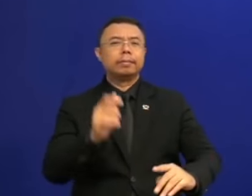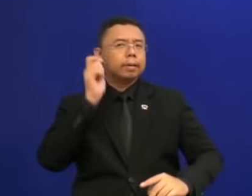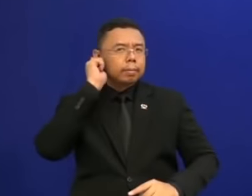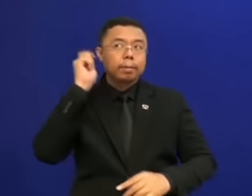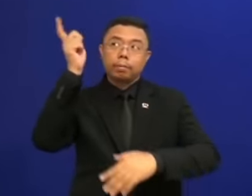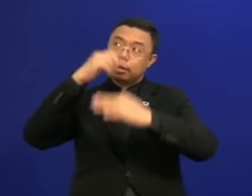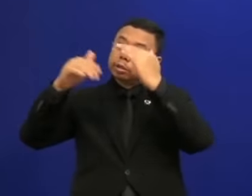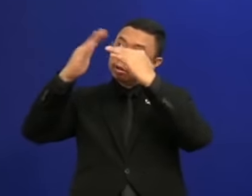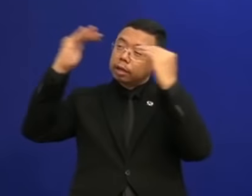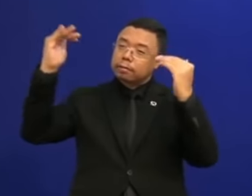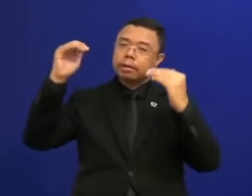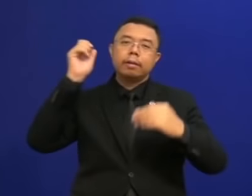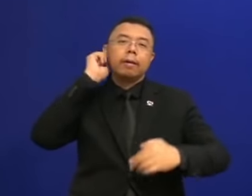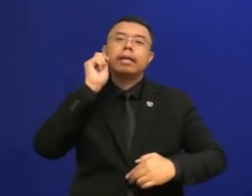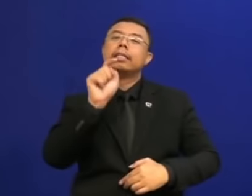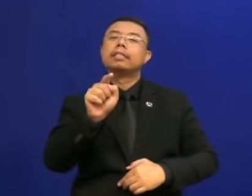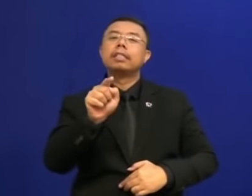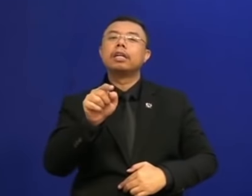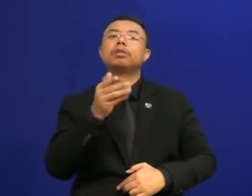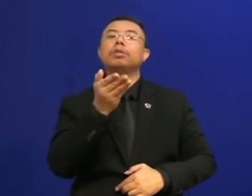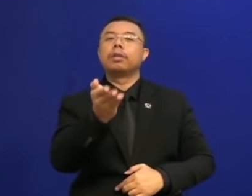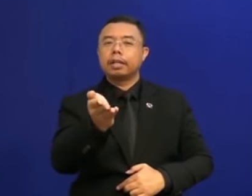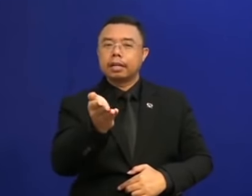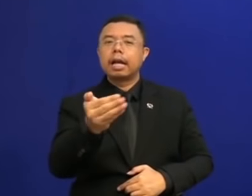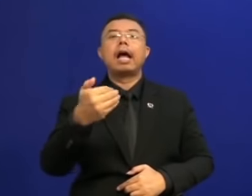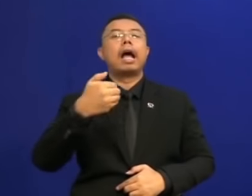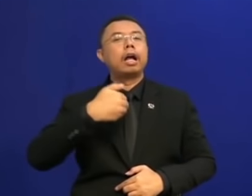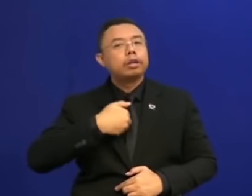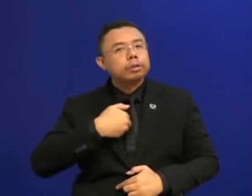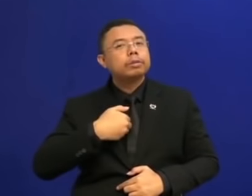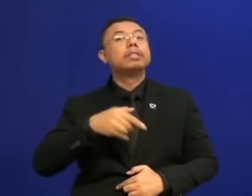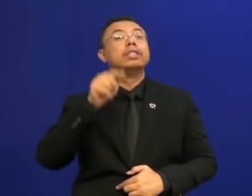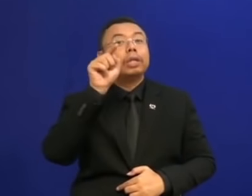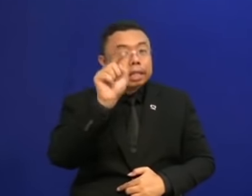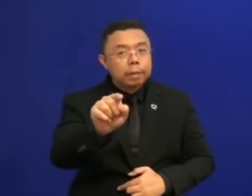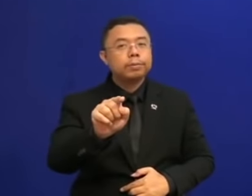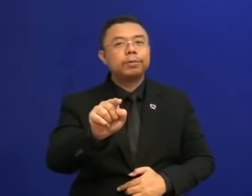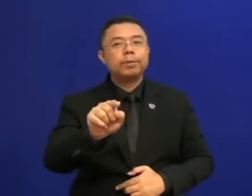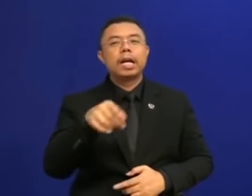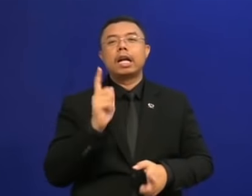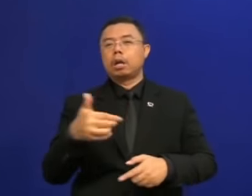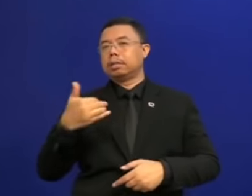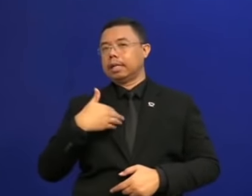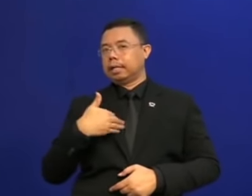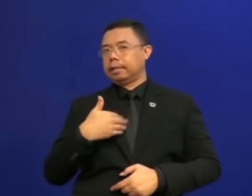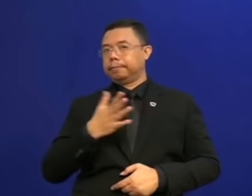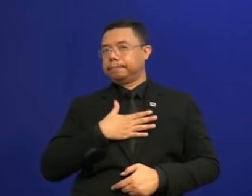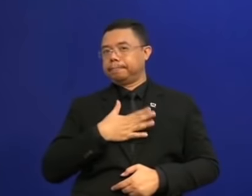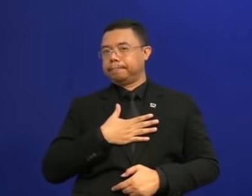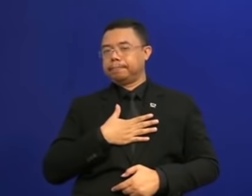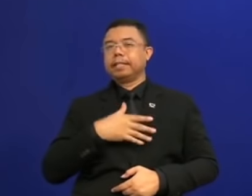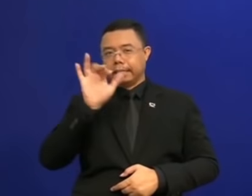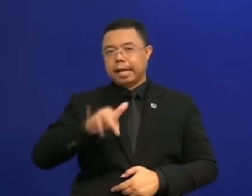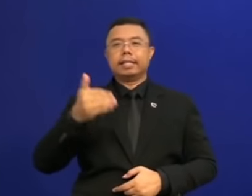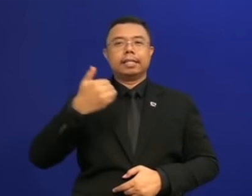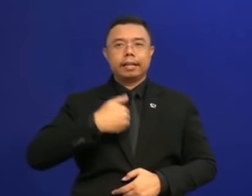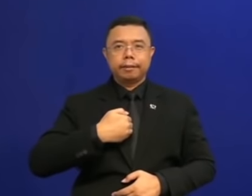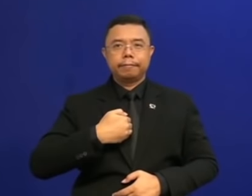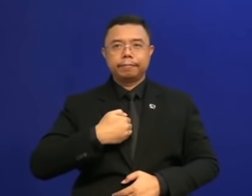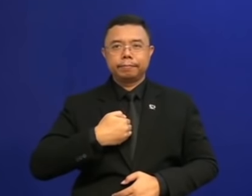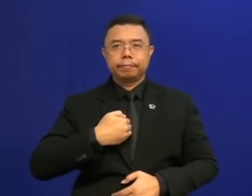Wanita surgawi, wanita itu ya saudara. Aku itu ya saudara. Kalau saya Eras, ya saya.